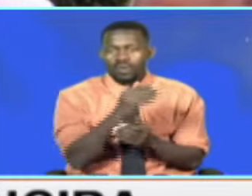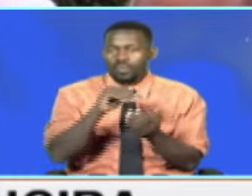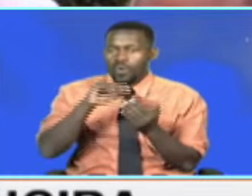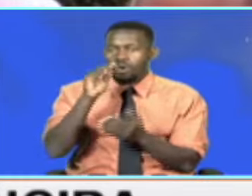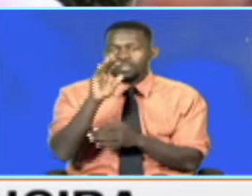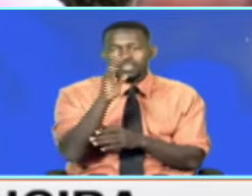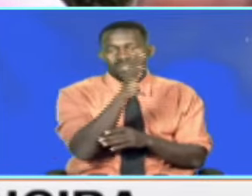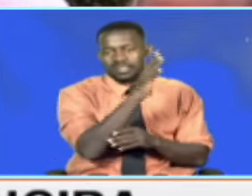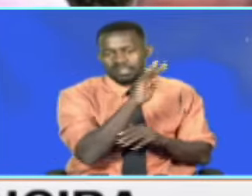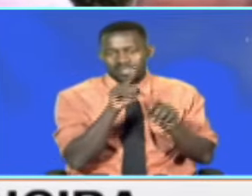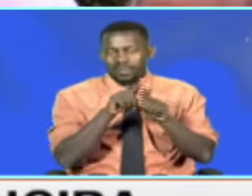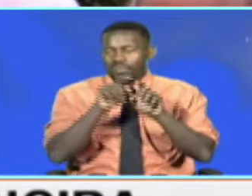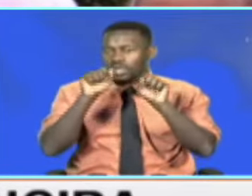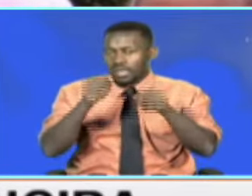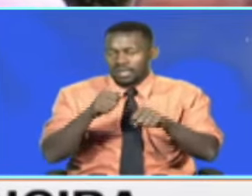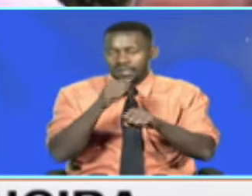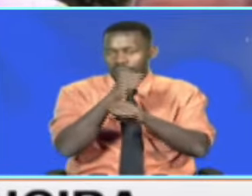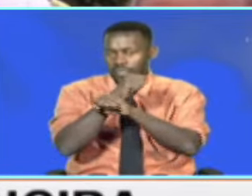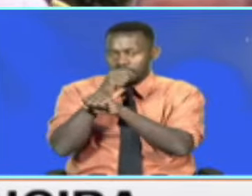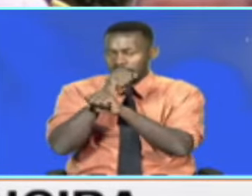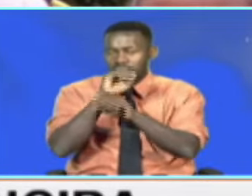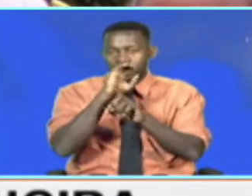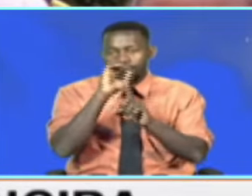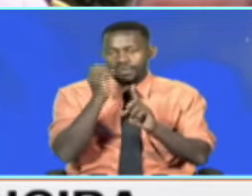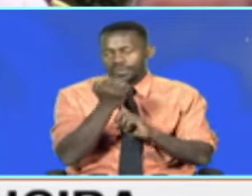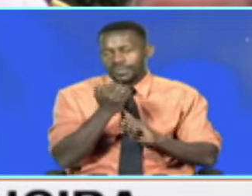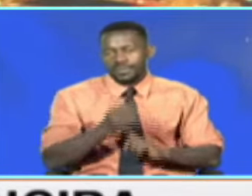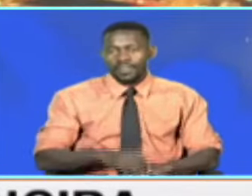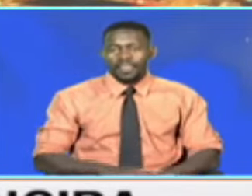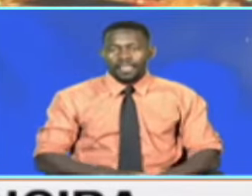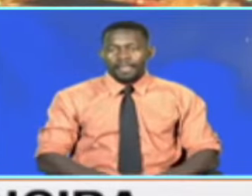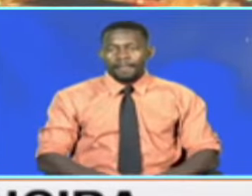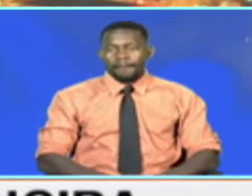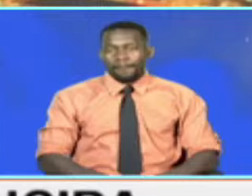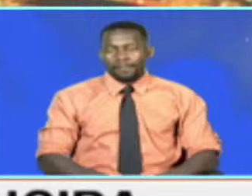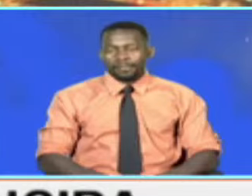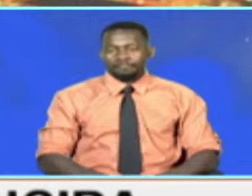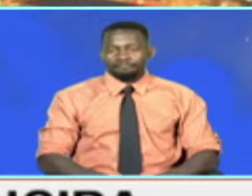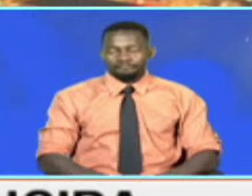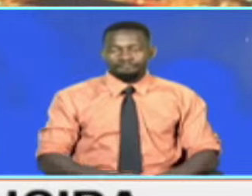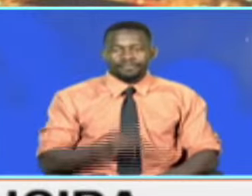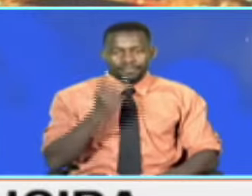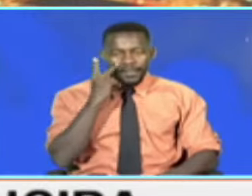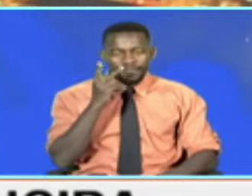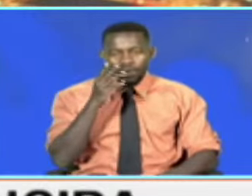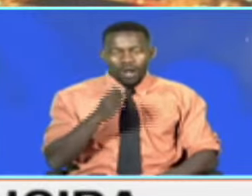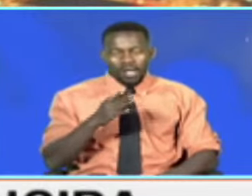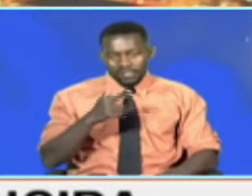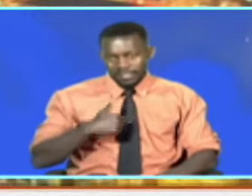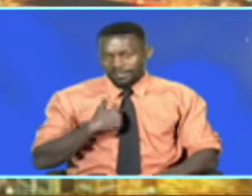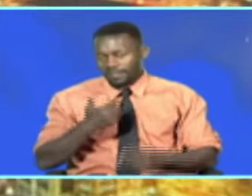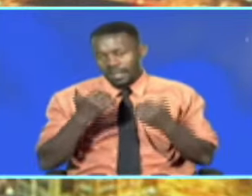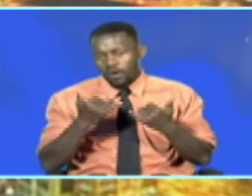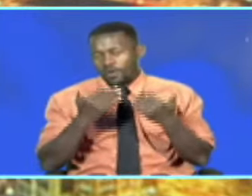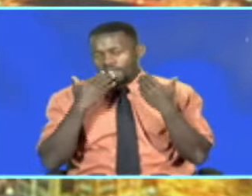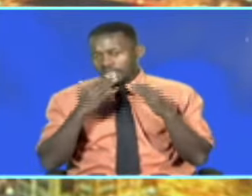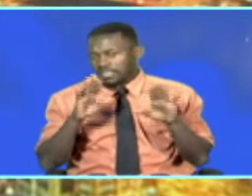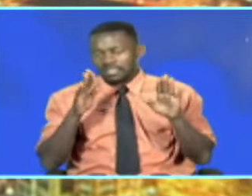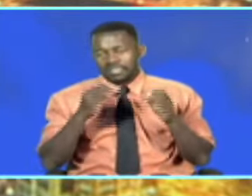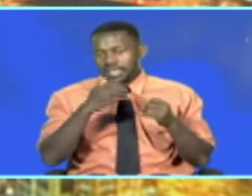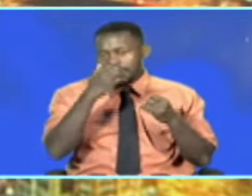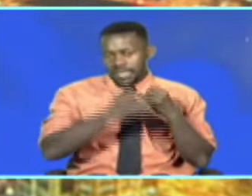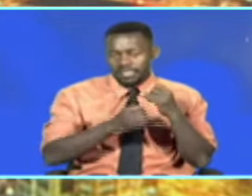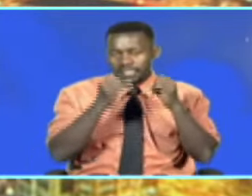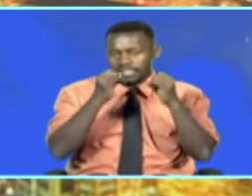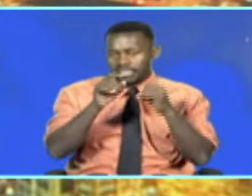kuchunga mazingira yetu kwa njia moja au ile nyingine. Bila shaka kufikia hapo, mimi sina la ziada ila kutamatisha taarifa